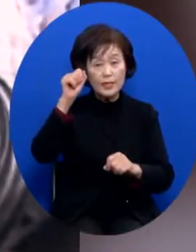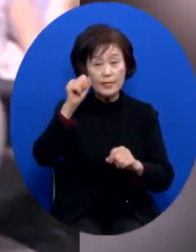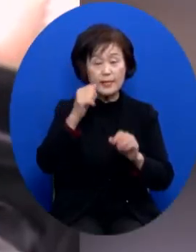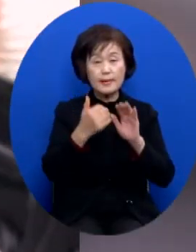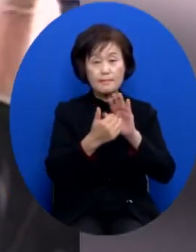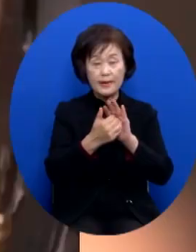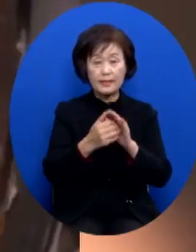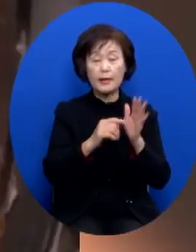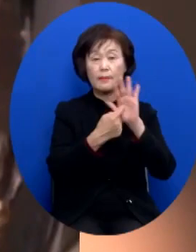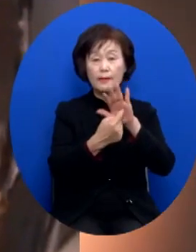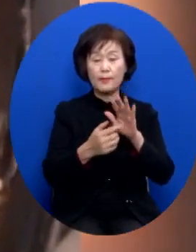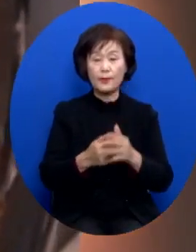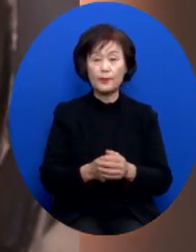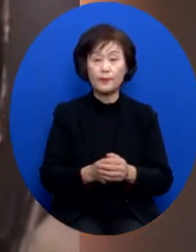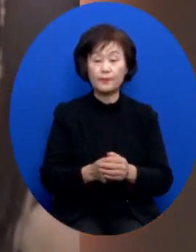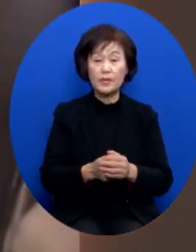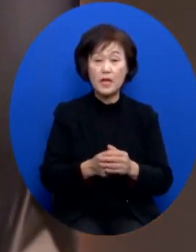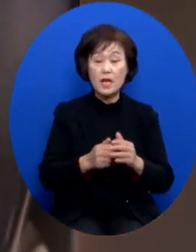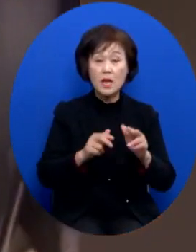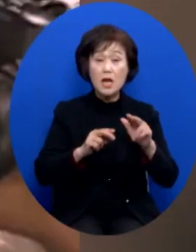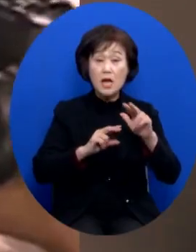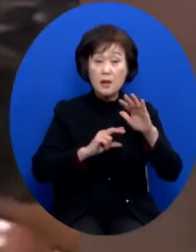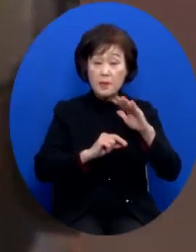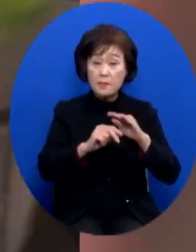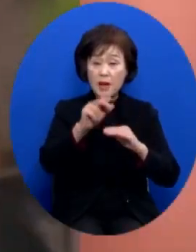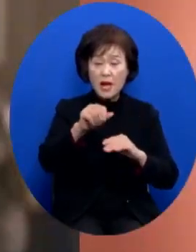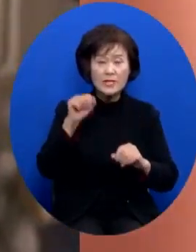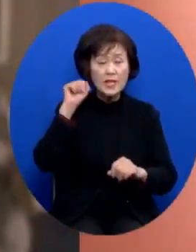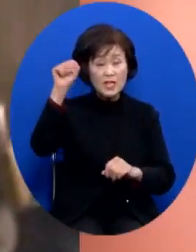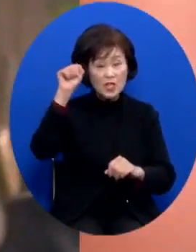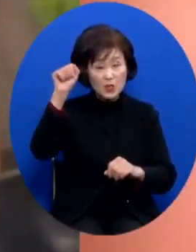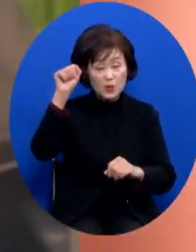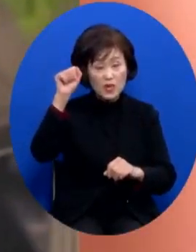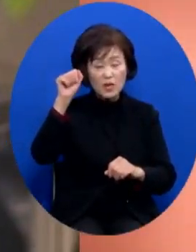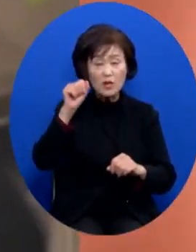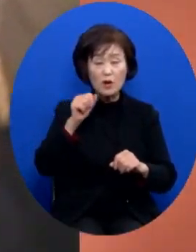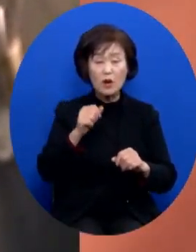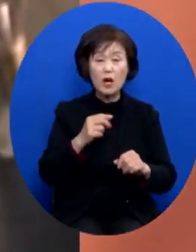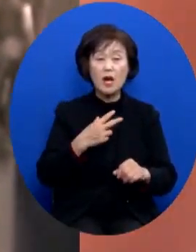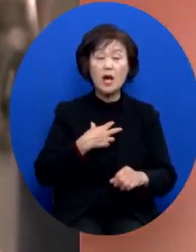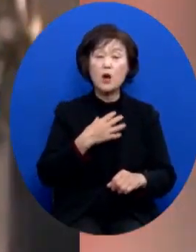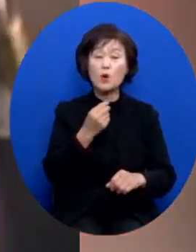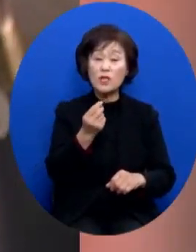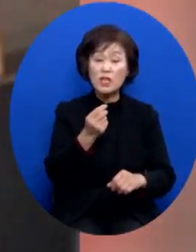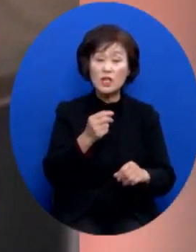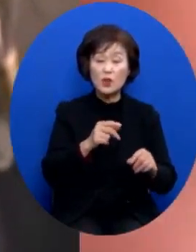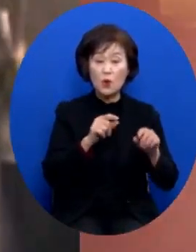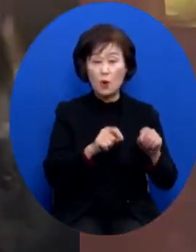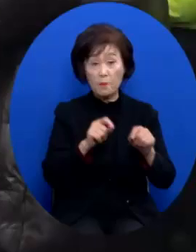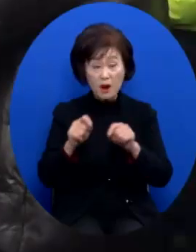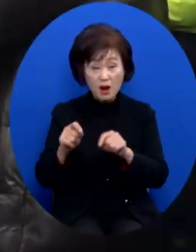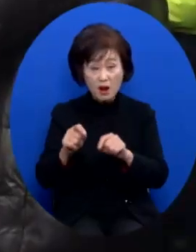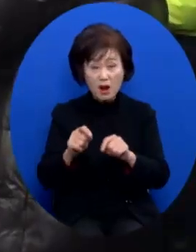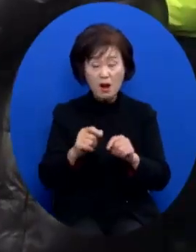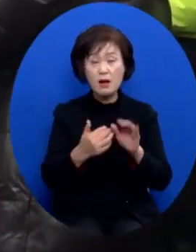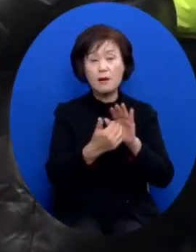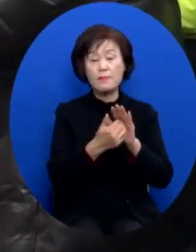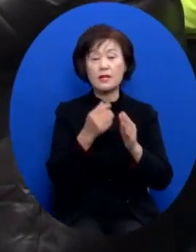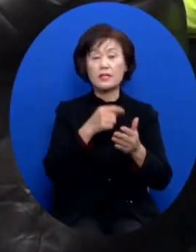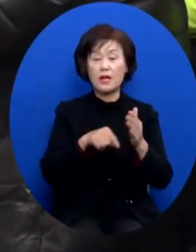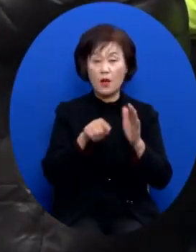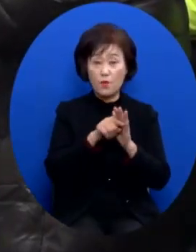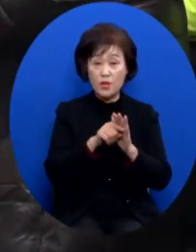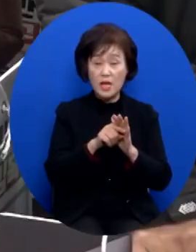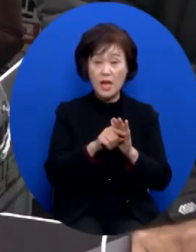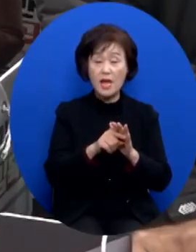공사는 전 장현이 역사 안에서 시위를 벌여 고의로 열차를 지연시킬 수 없도록 역사 진입을 차단하고 진입 시